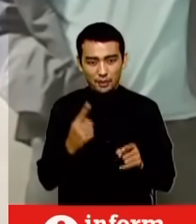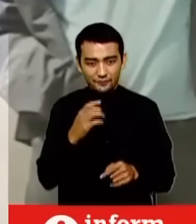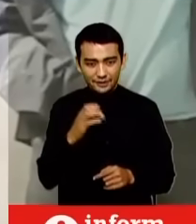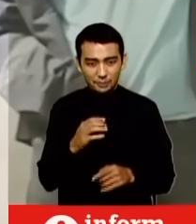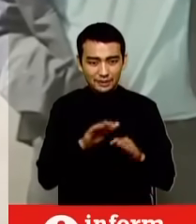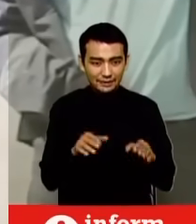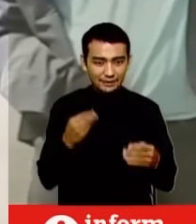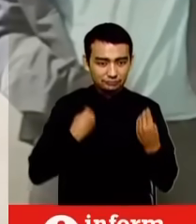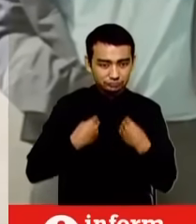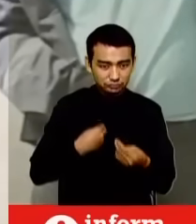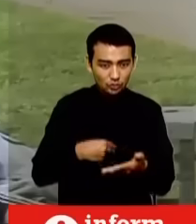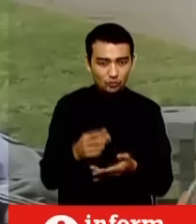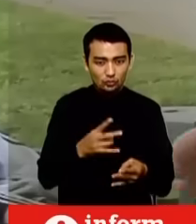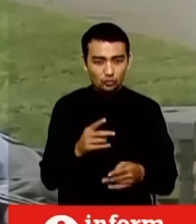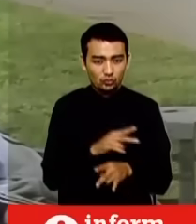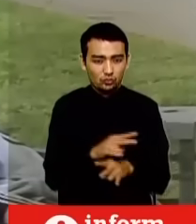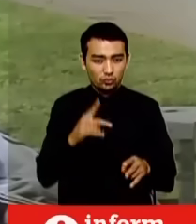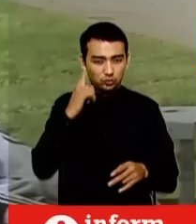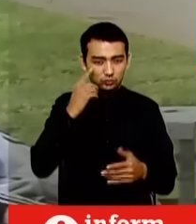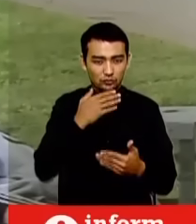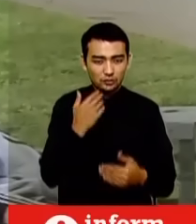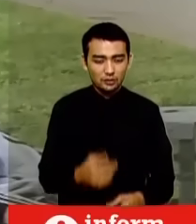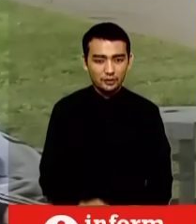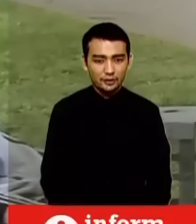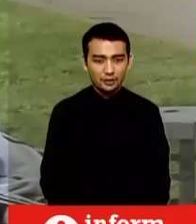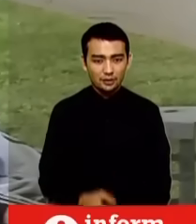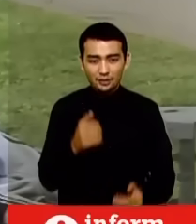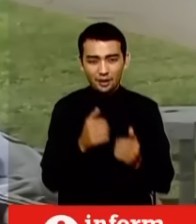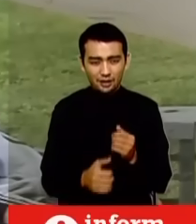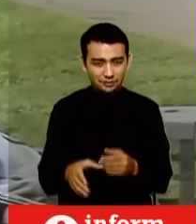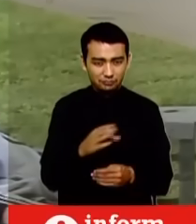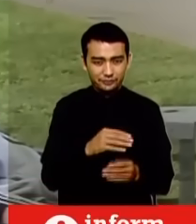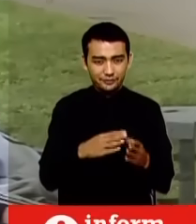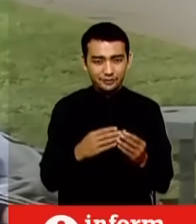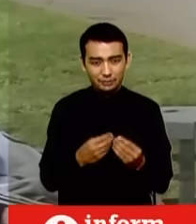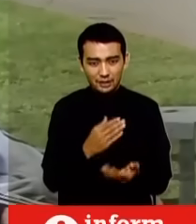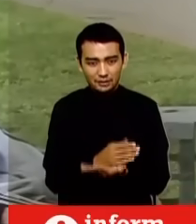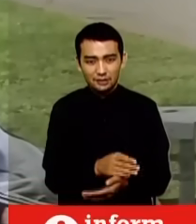балашаға киім алу керек. Оны ойламайды ешкім. Каждый бәрінің әрурінің балашағасы бар, мектепке